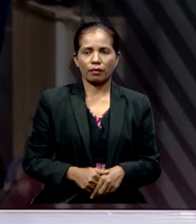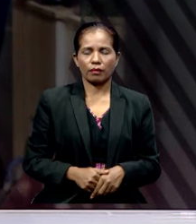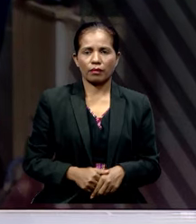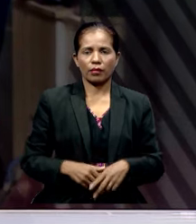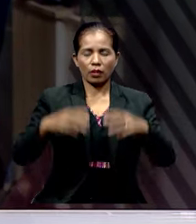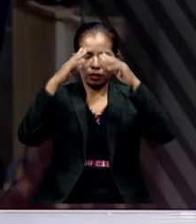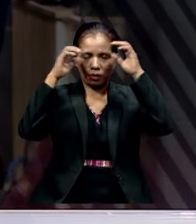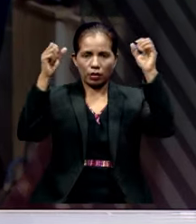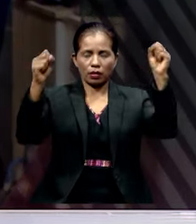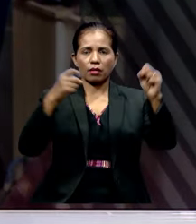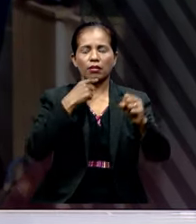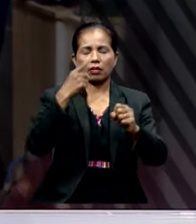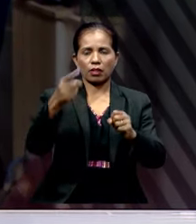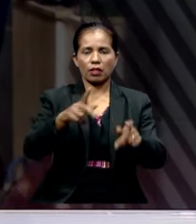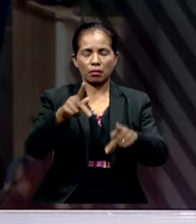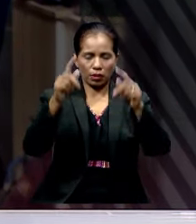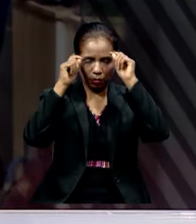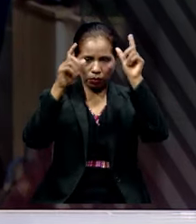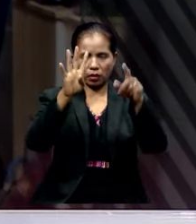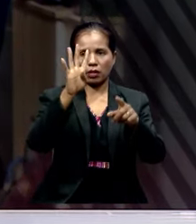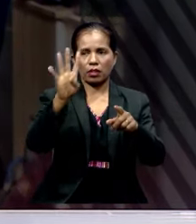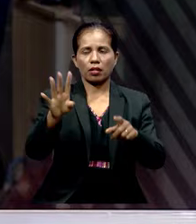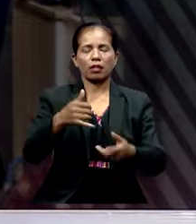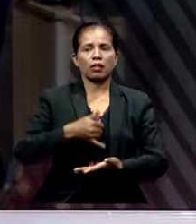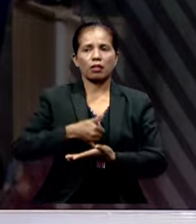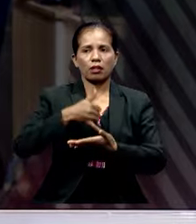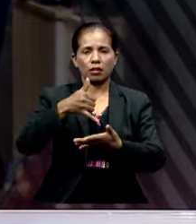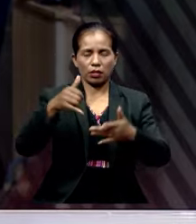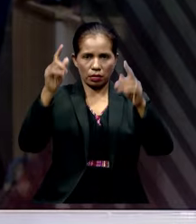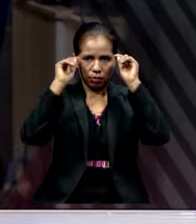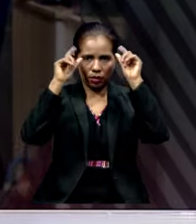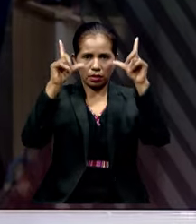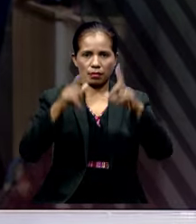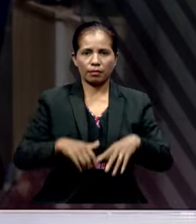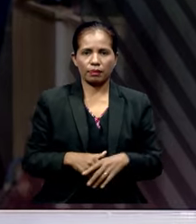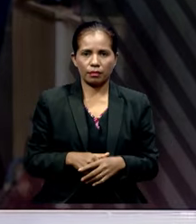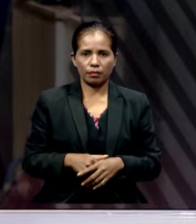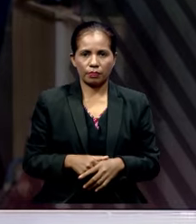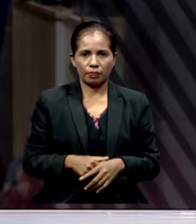Presiden Republik yang kondekor Timur Wan Nainhat, ho medalya Orden Timur Leste.